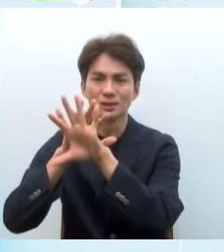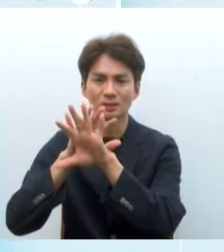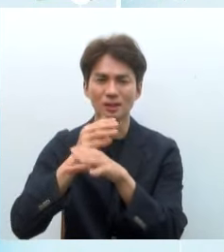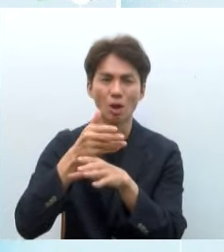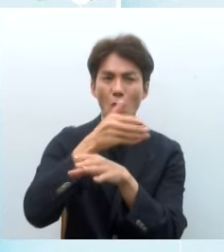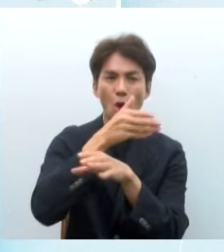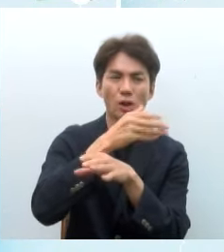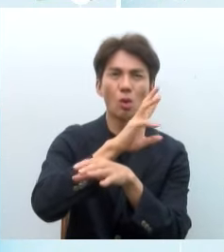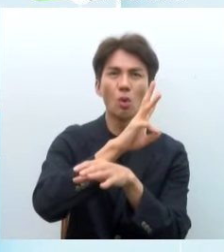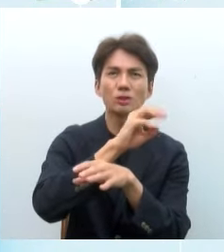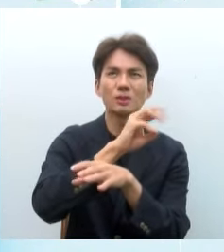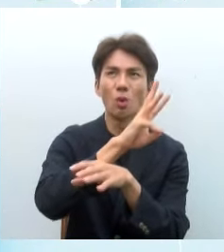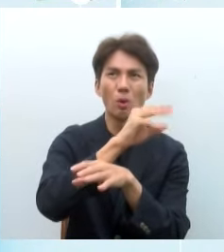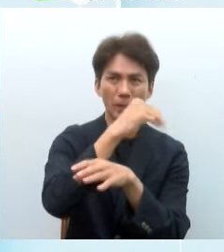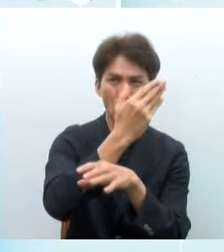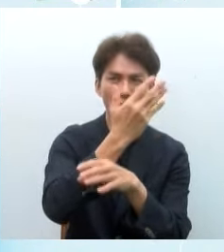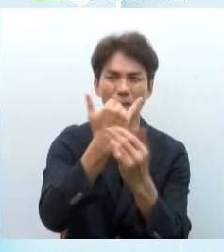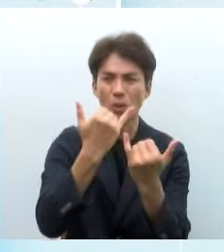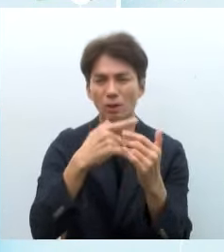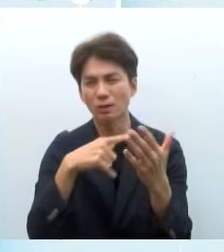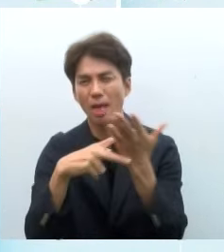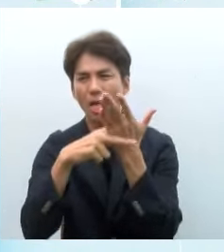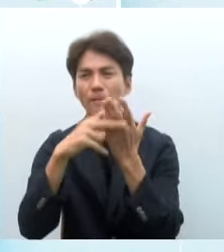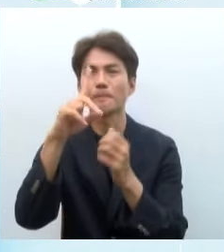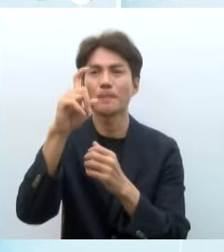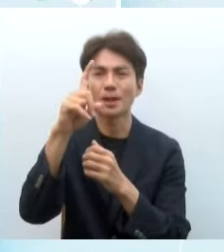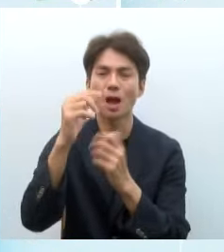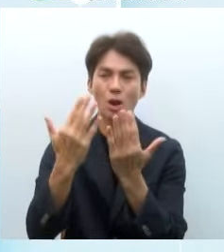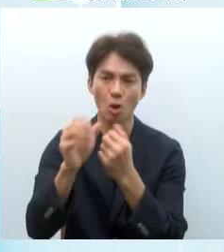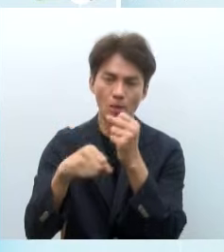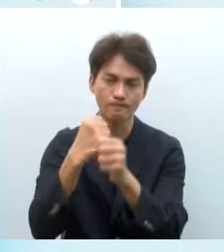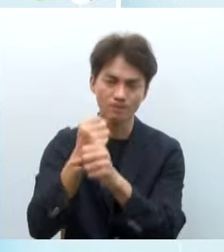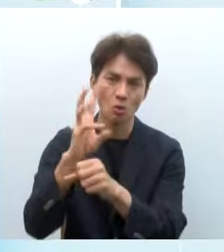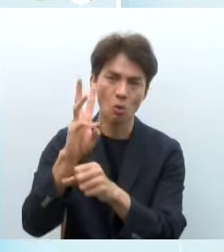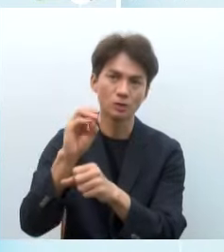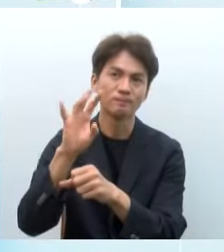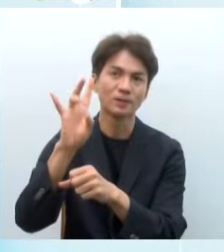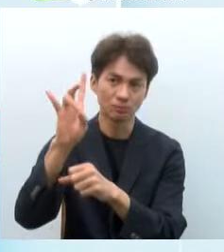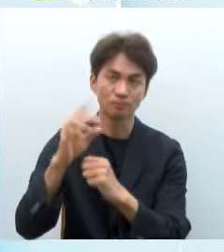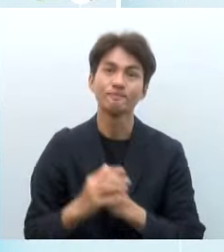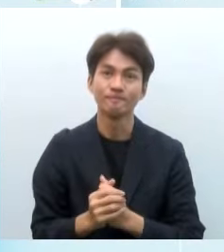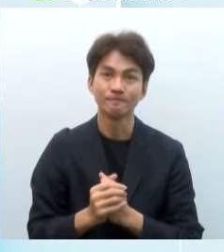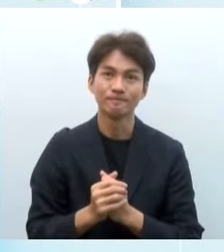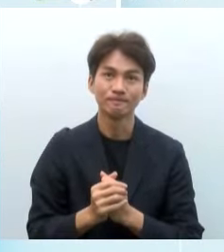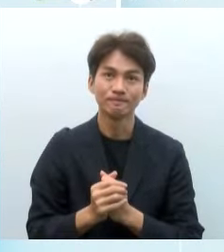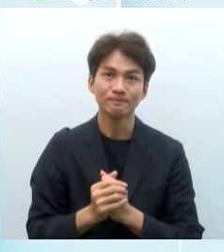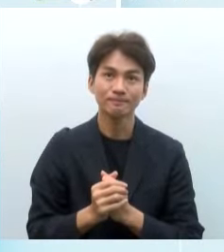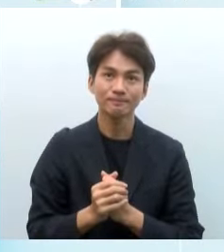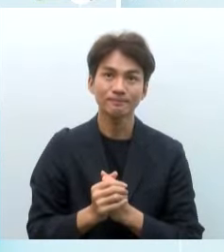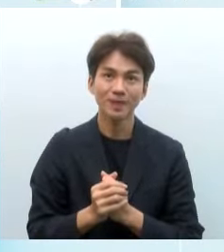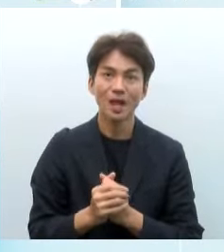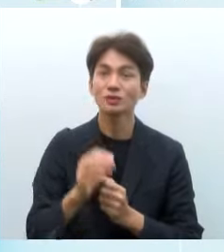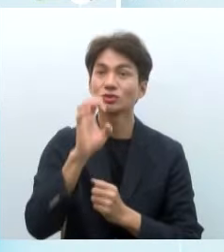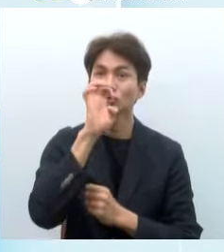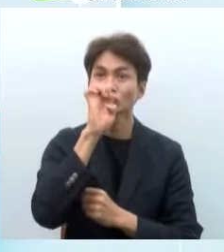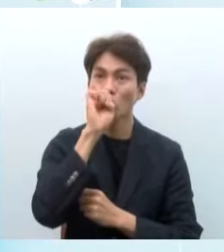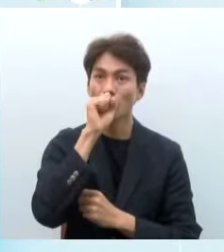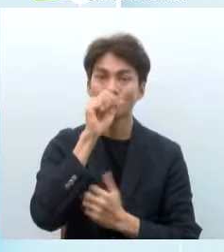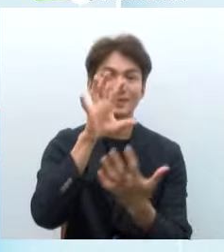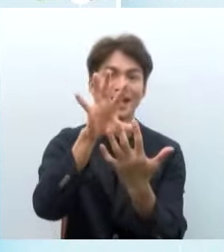นั่นคือข้อติดขัดนะครับต่อไปนะครับการสอบแข่งขันการสอบคัดเลือกก่อน